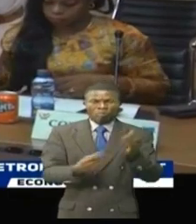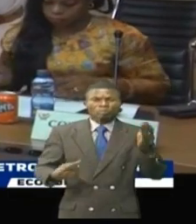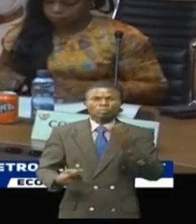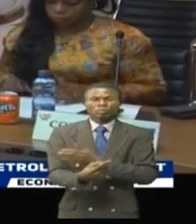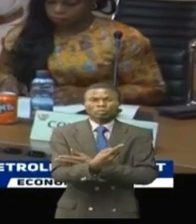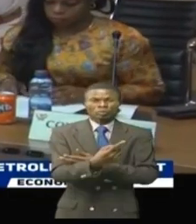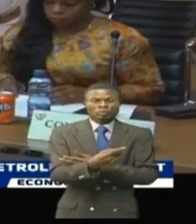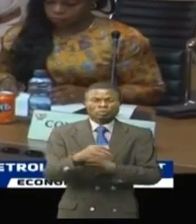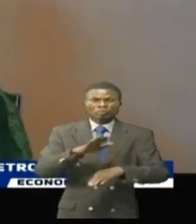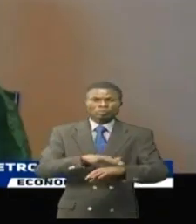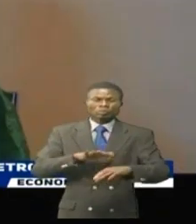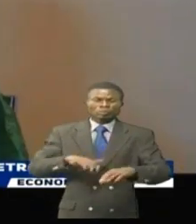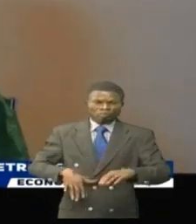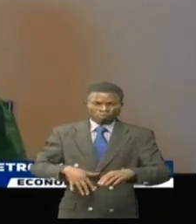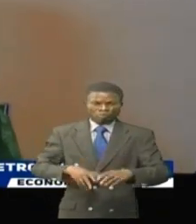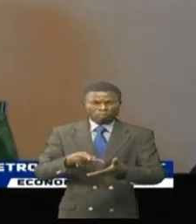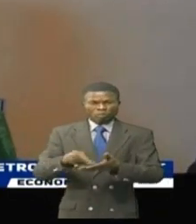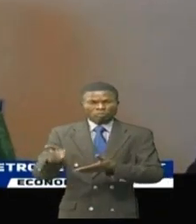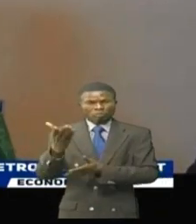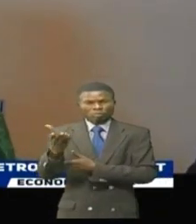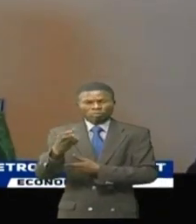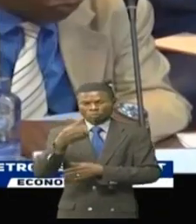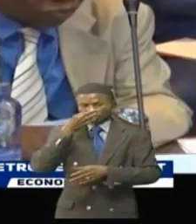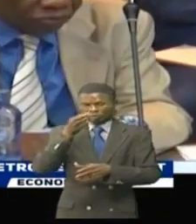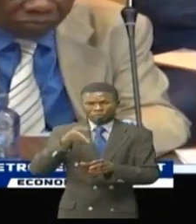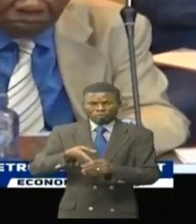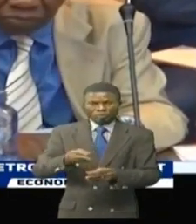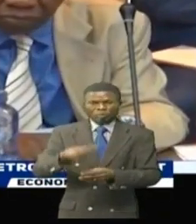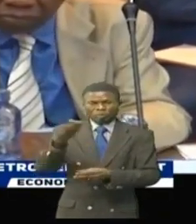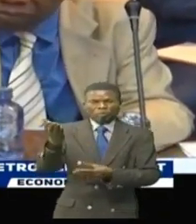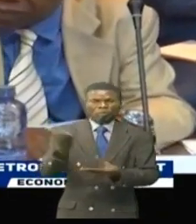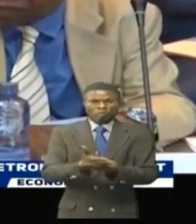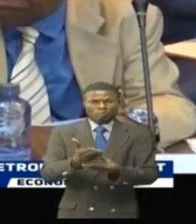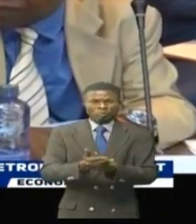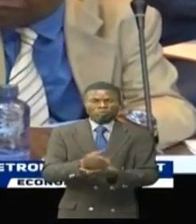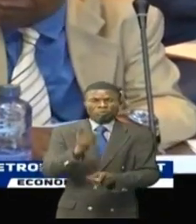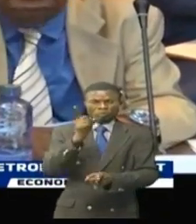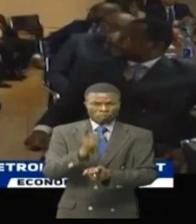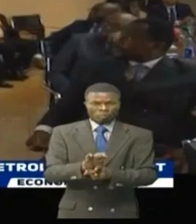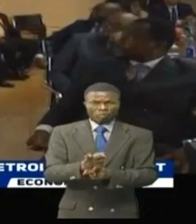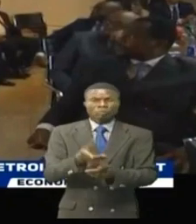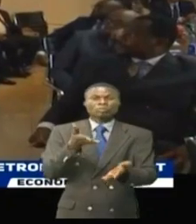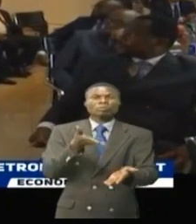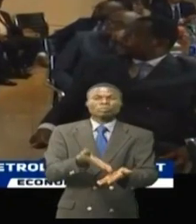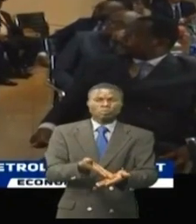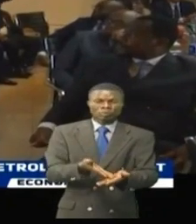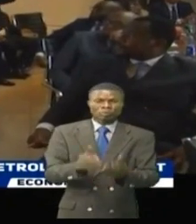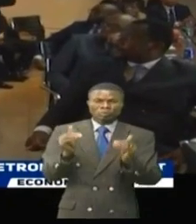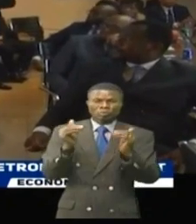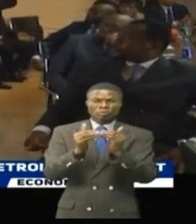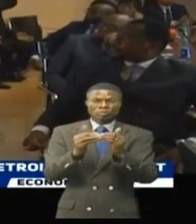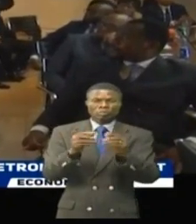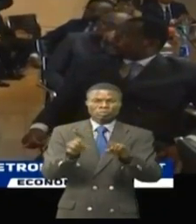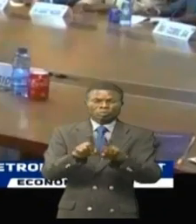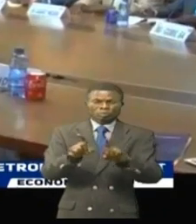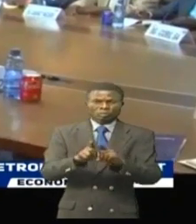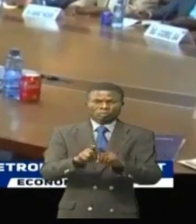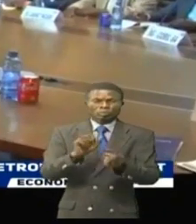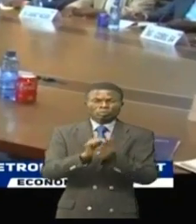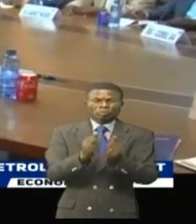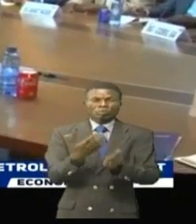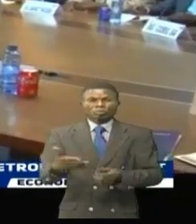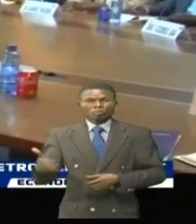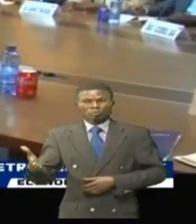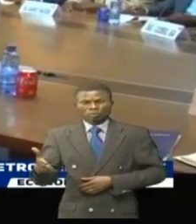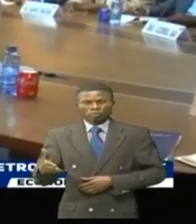léger retard et demander aux pétroliers de délivrer les documents et pièces justificatives en rapport avec le volume des produits,